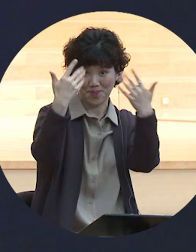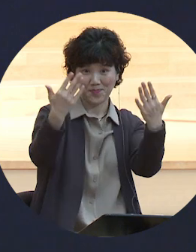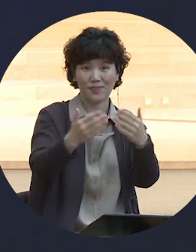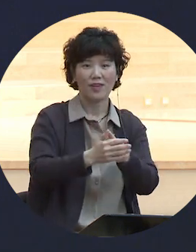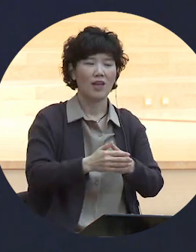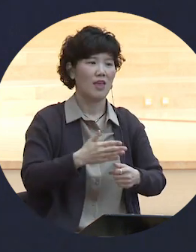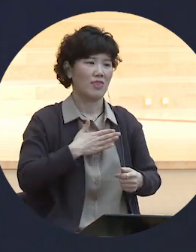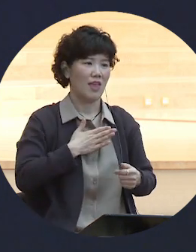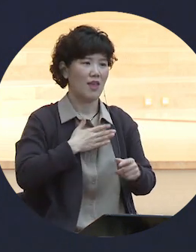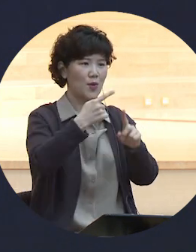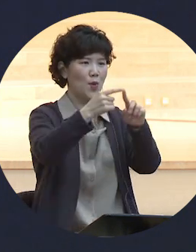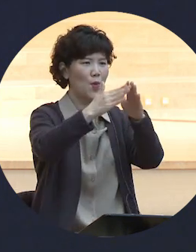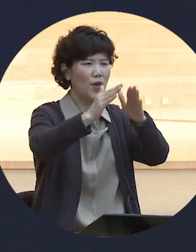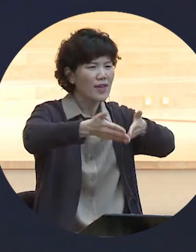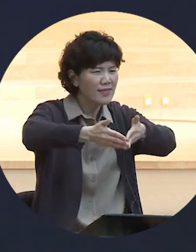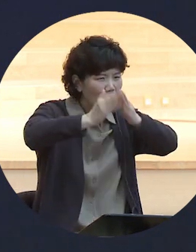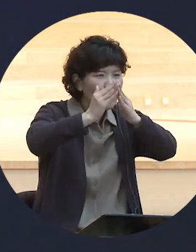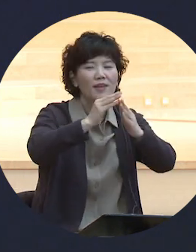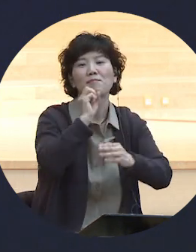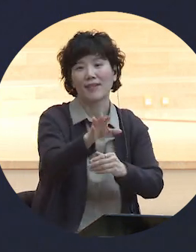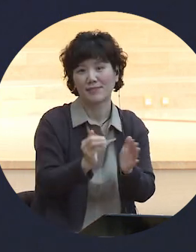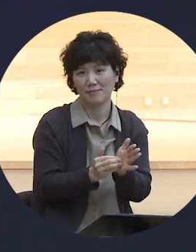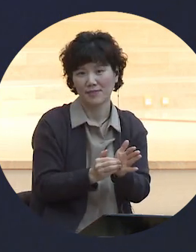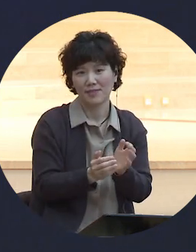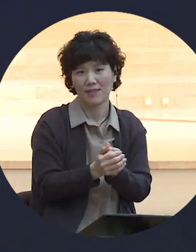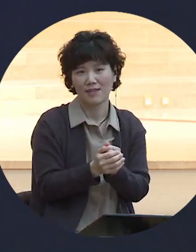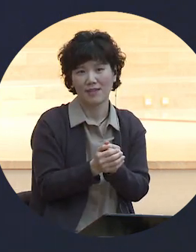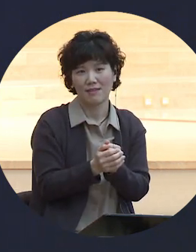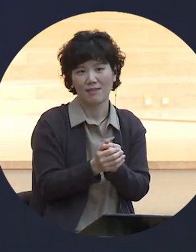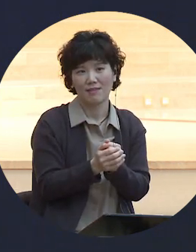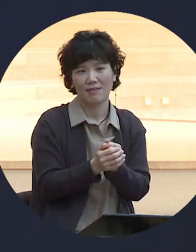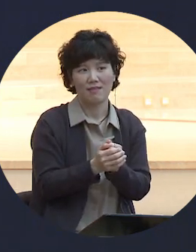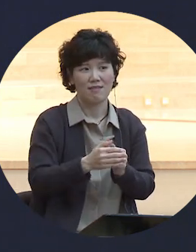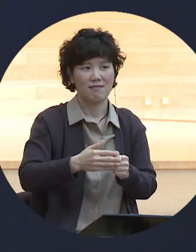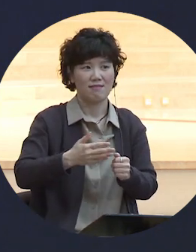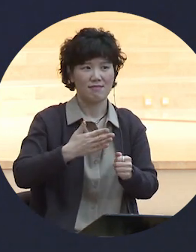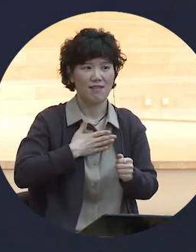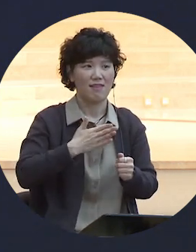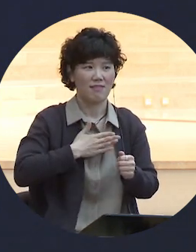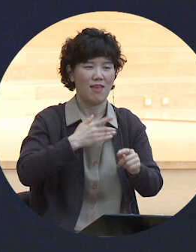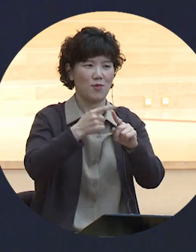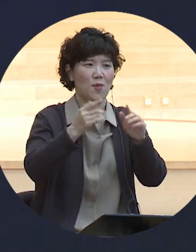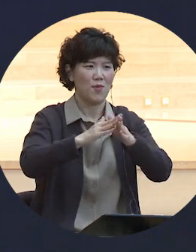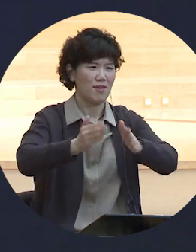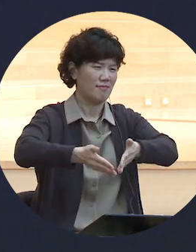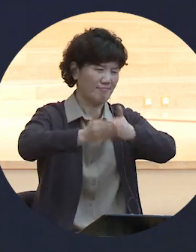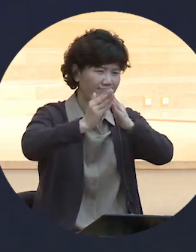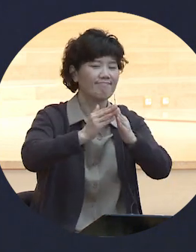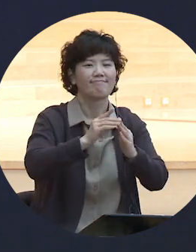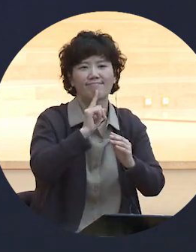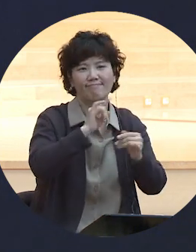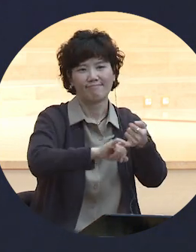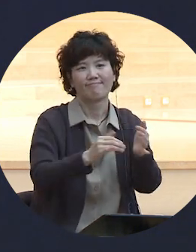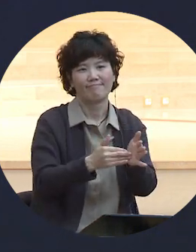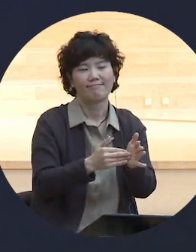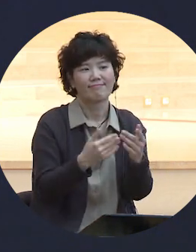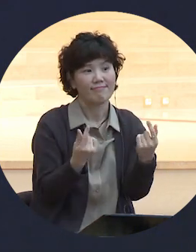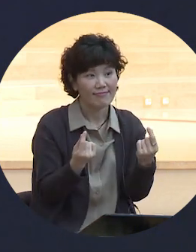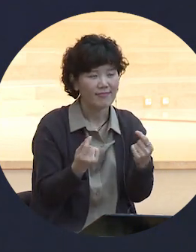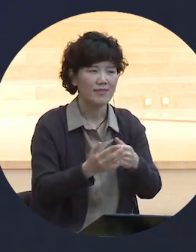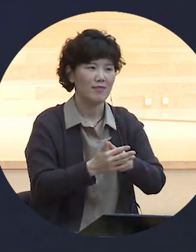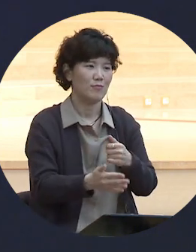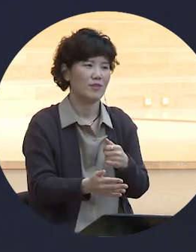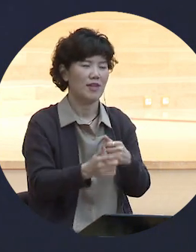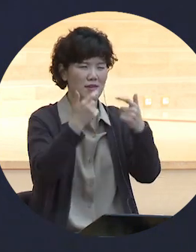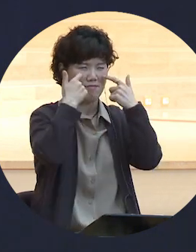내 교회를 세우리니 그랬잖아요. I will build my church잖아요. 그렇게 하셨기 때문에. 여러분, 이걸